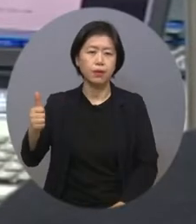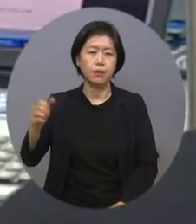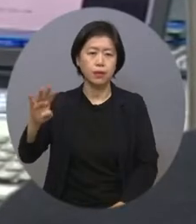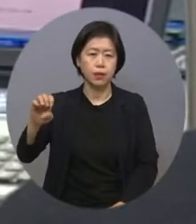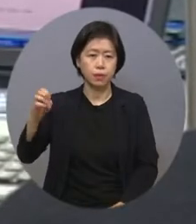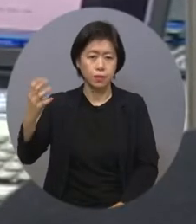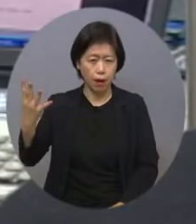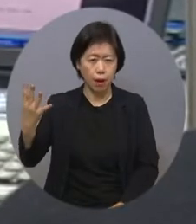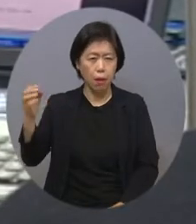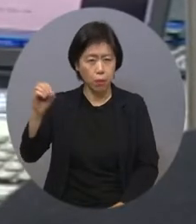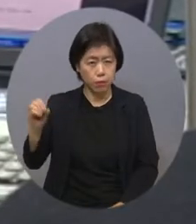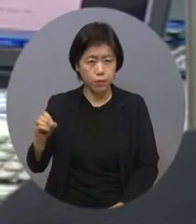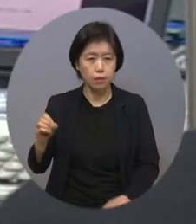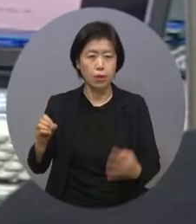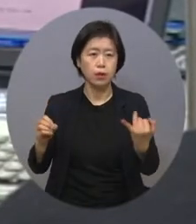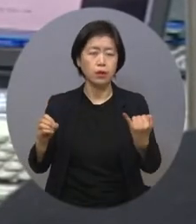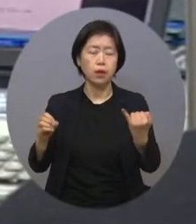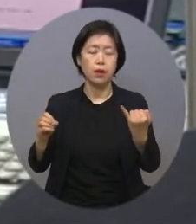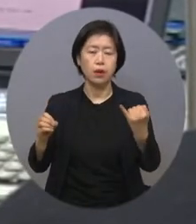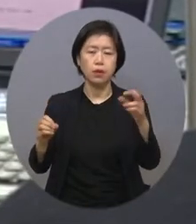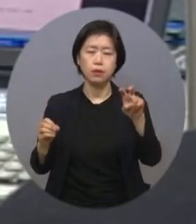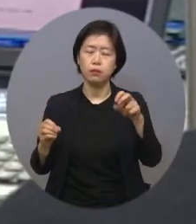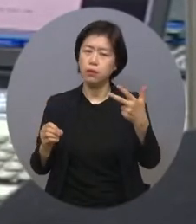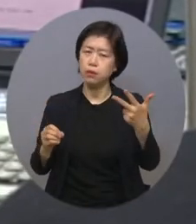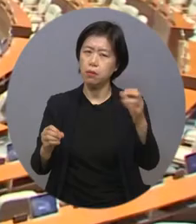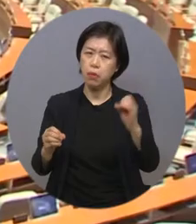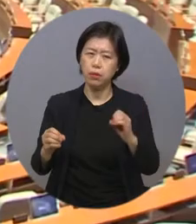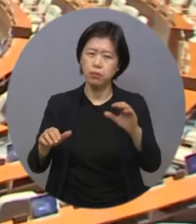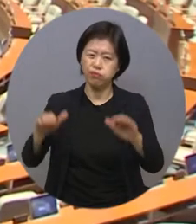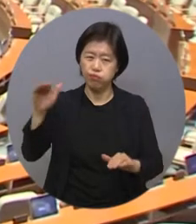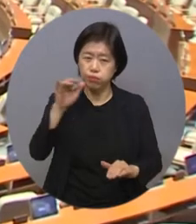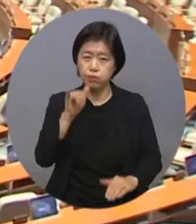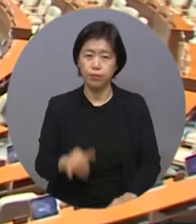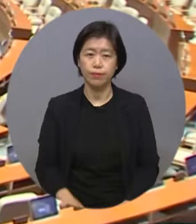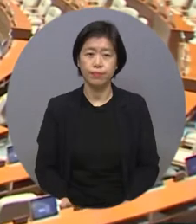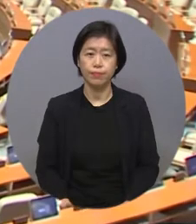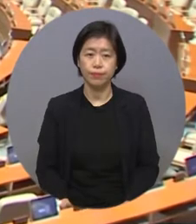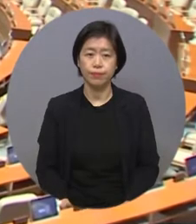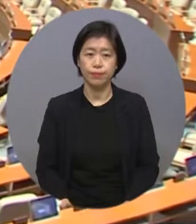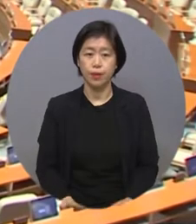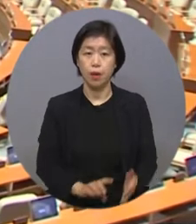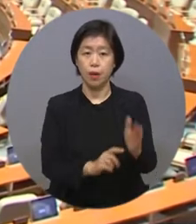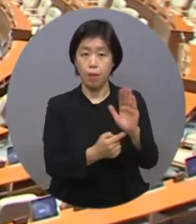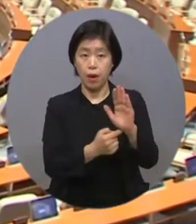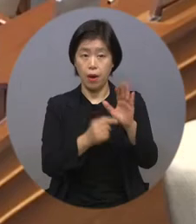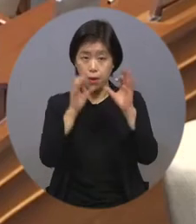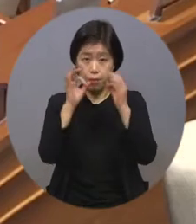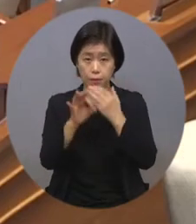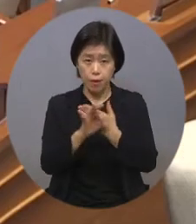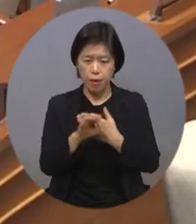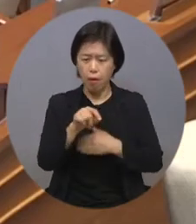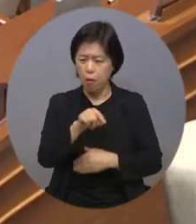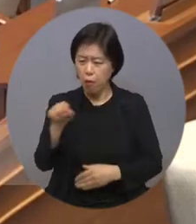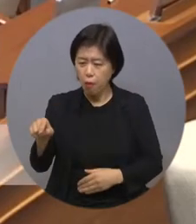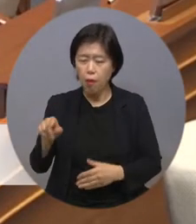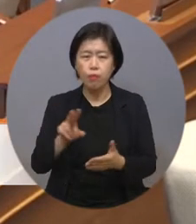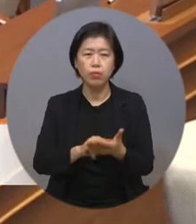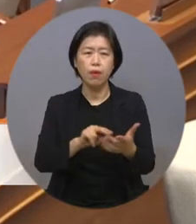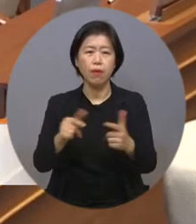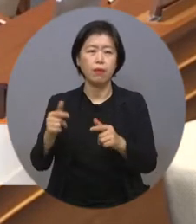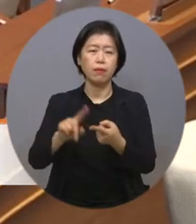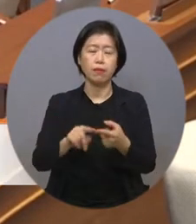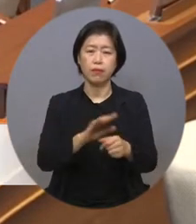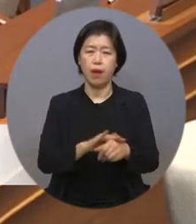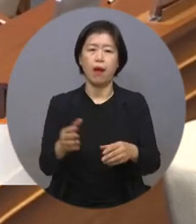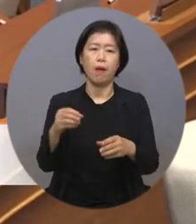여성은 22.7%로 큰 차이를 나타냈습니다. 발의된 개정안에서는 해당 문제를 반영해 장애여성